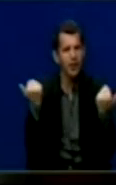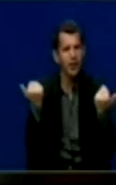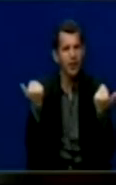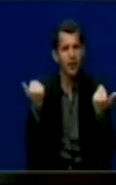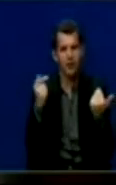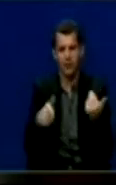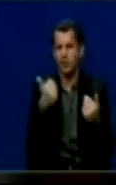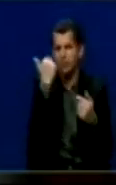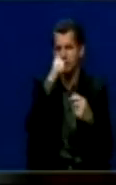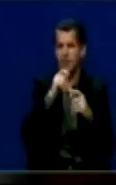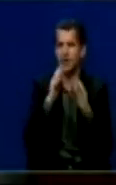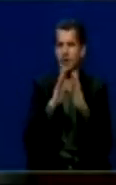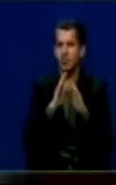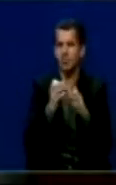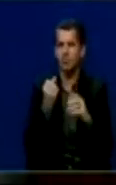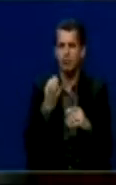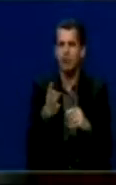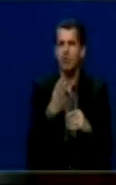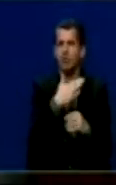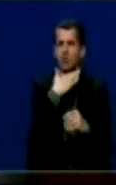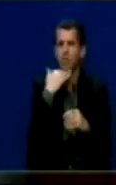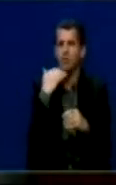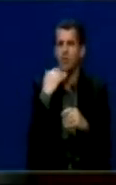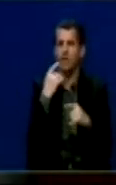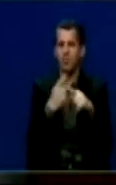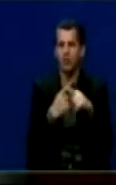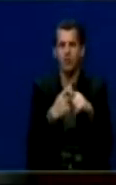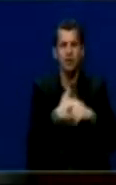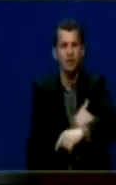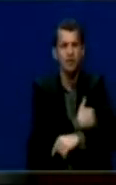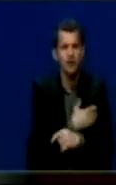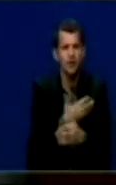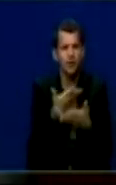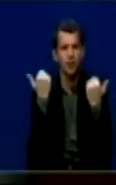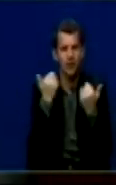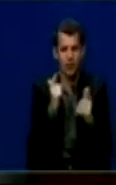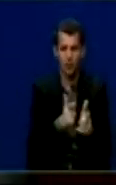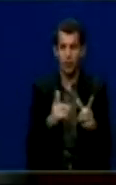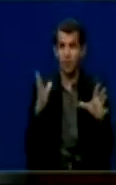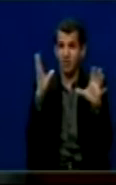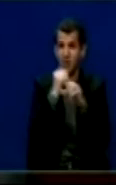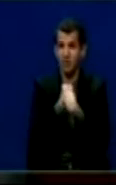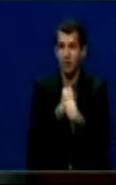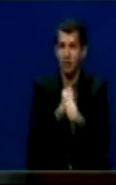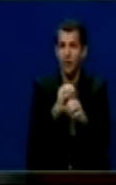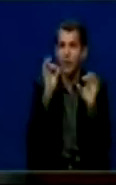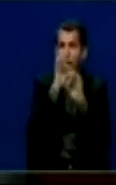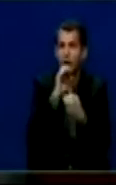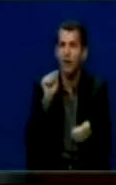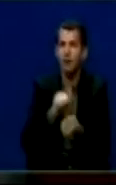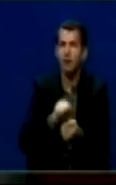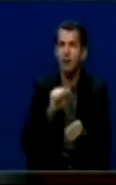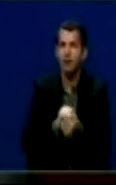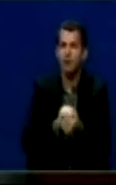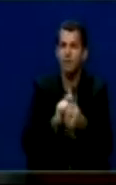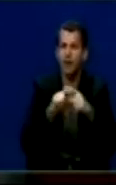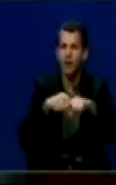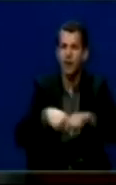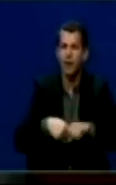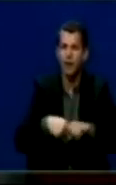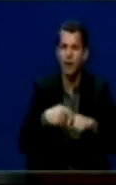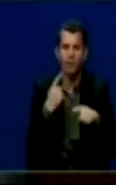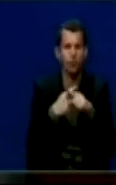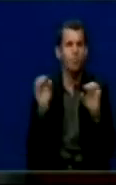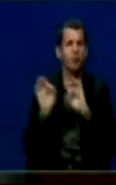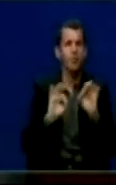numrit të madh të profileve dhe numrit të vogël të nxënësve, në periudhën e pasluftës nuk janë shtypur fare tekste për shumicën e lëndëve e as që janë